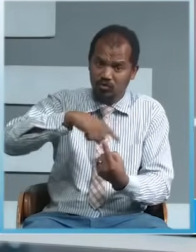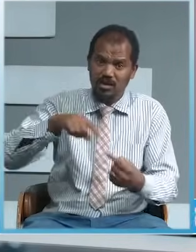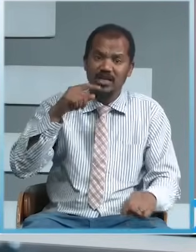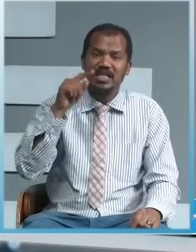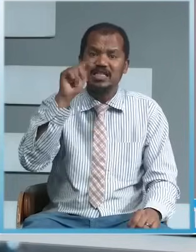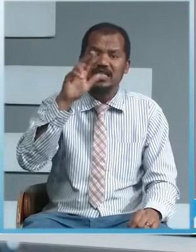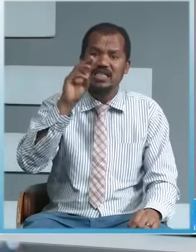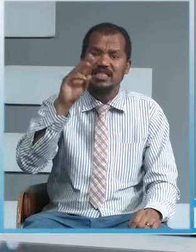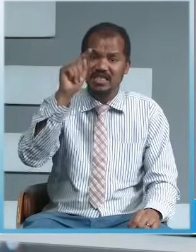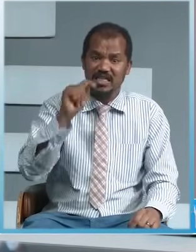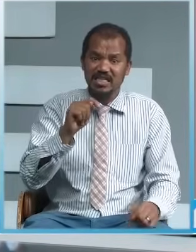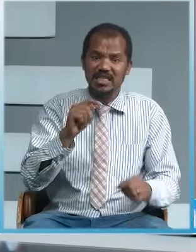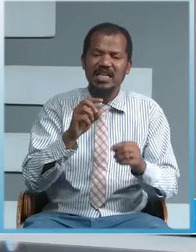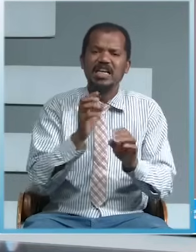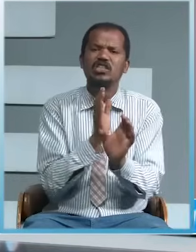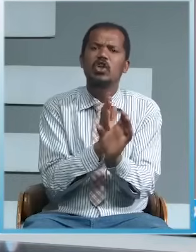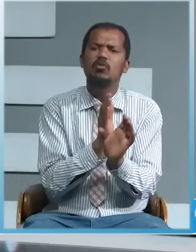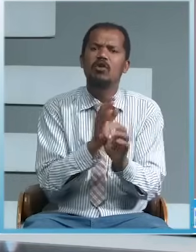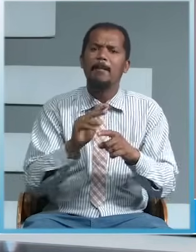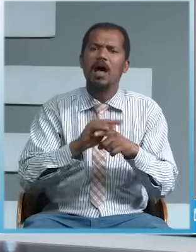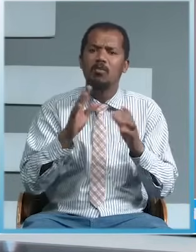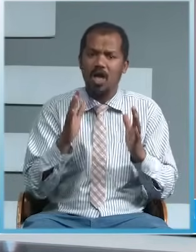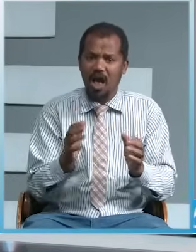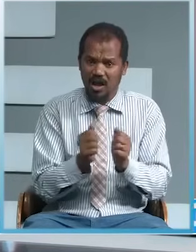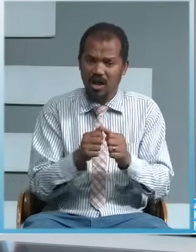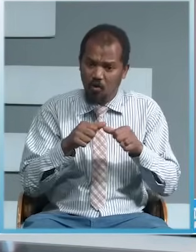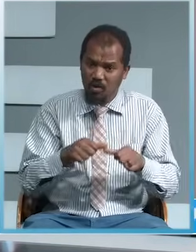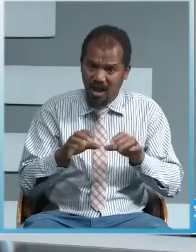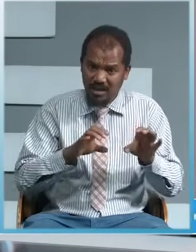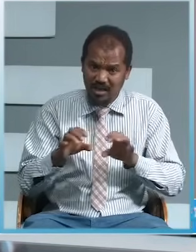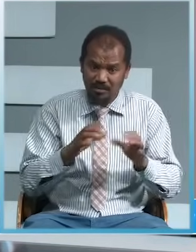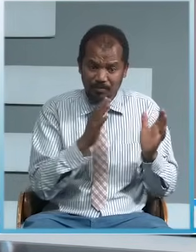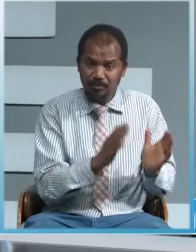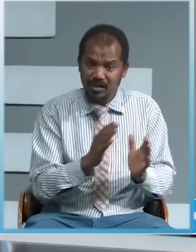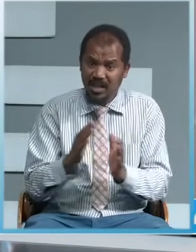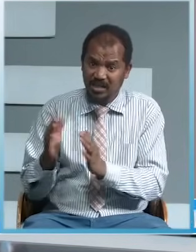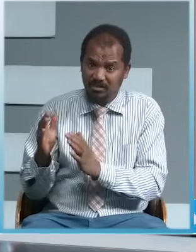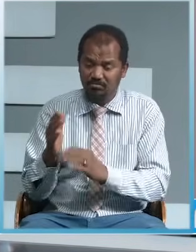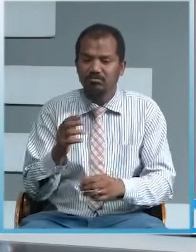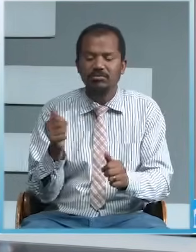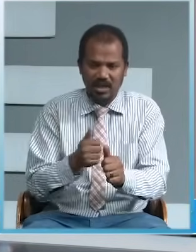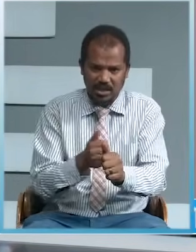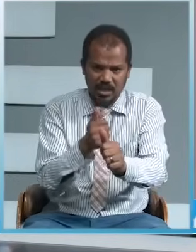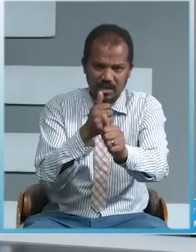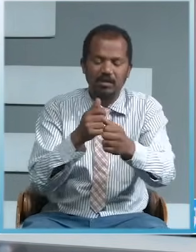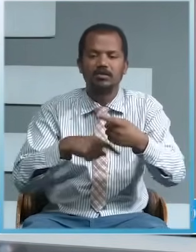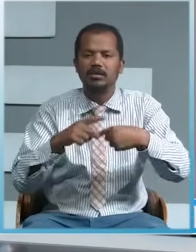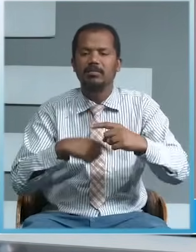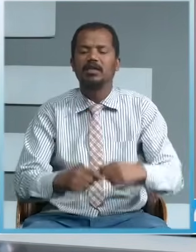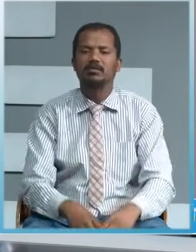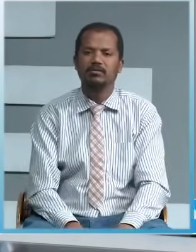بزيزوريا ترسيتابتي كسنا لبونا بالمو عقر قويت عدرقا يازغاتشون